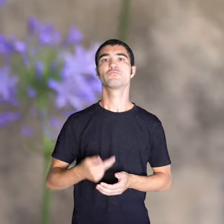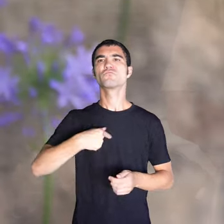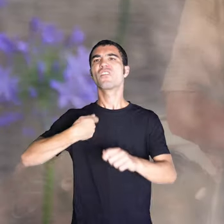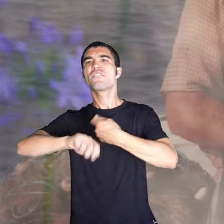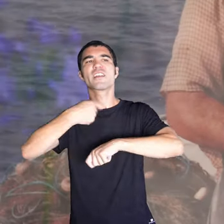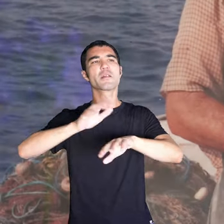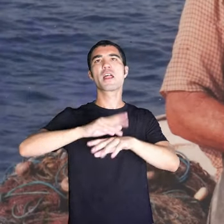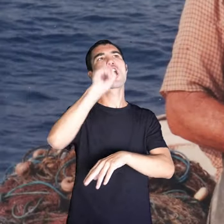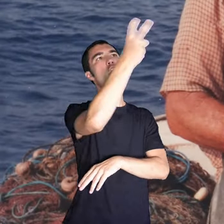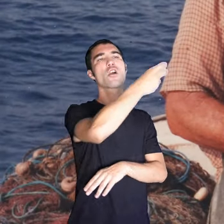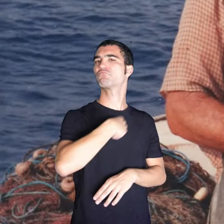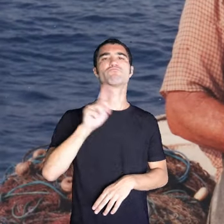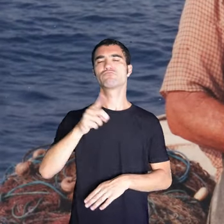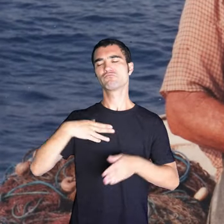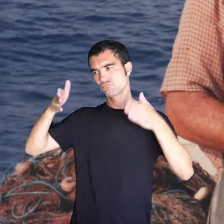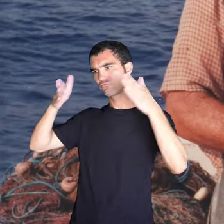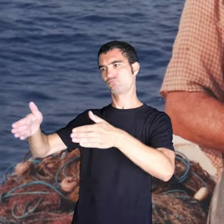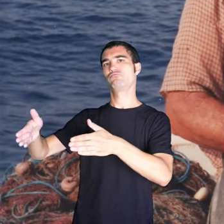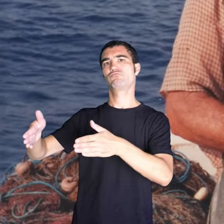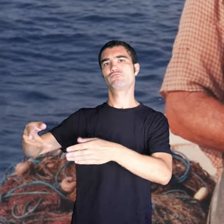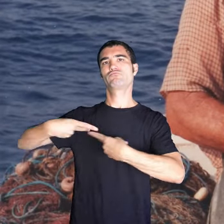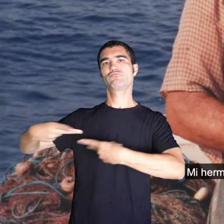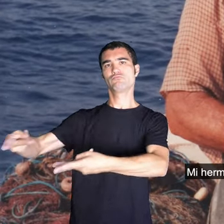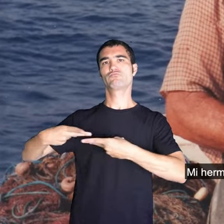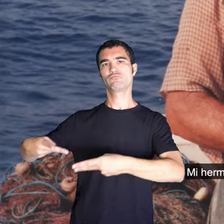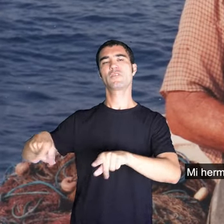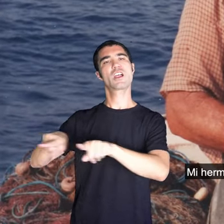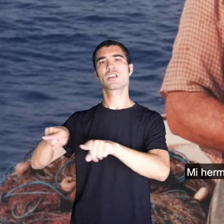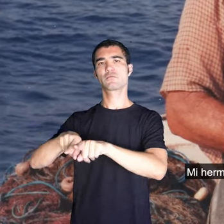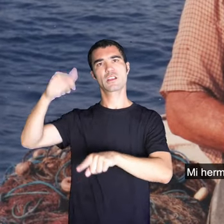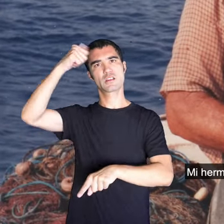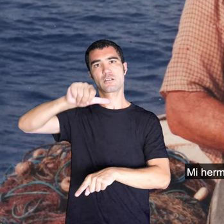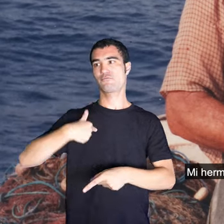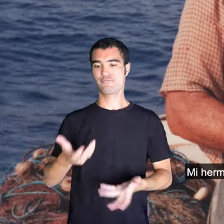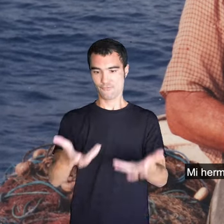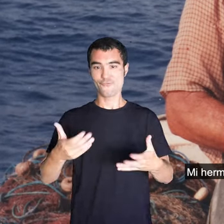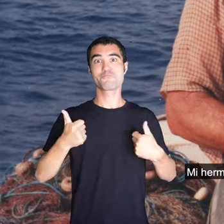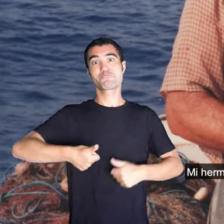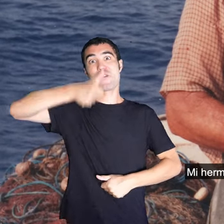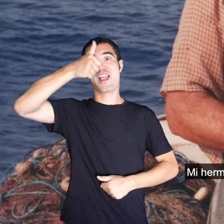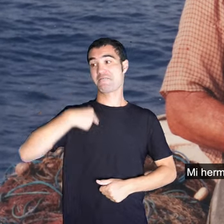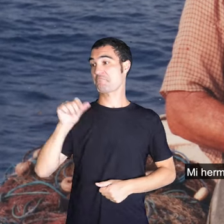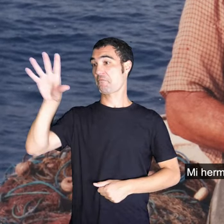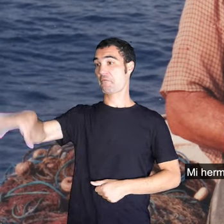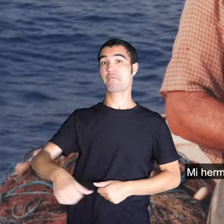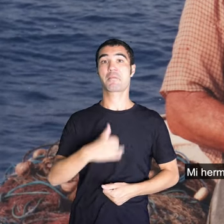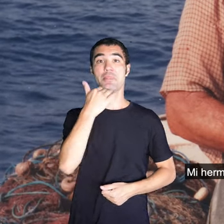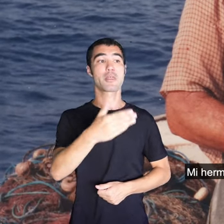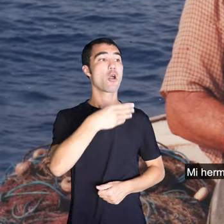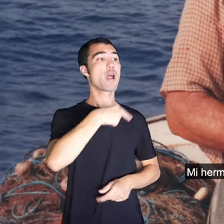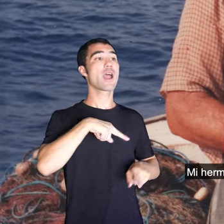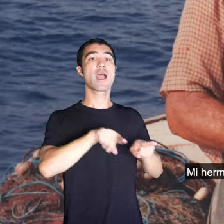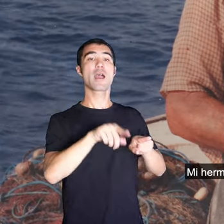ningú. Llevat del meu germà, no em vaig vendre per ningú. Me dava més beneficis i jo el comprava. La meva germana